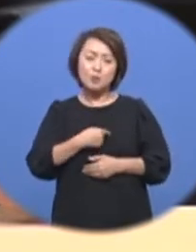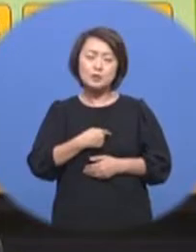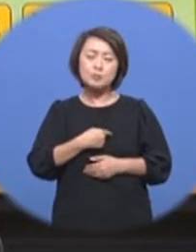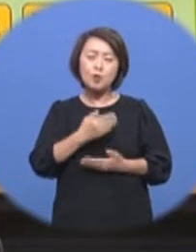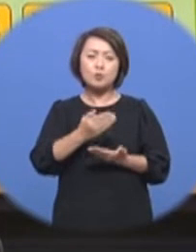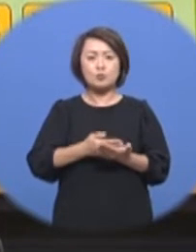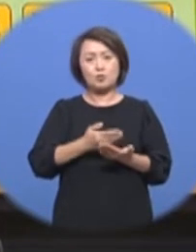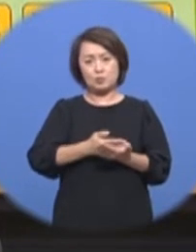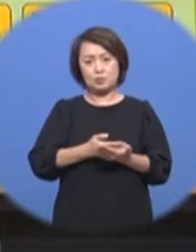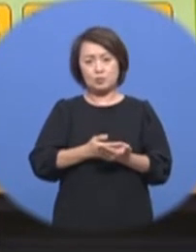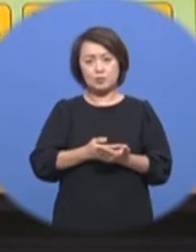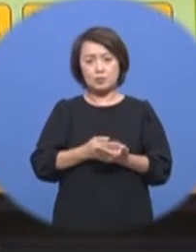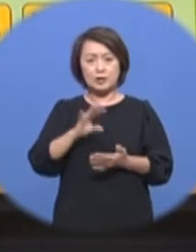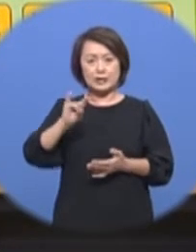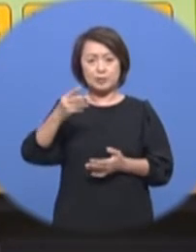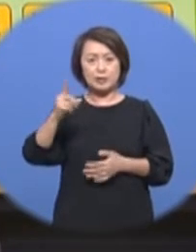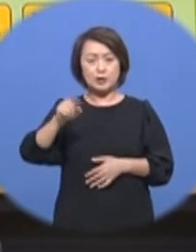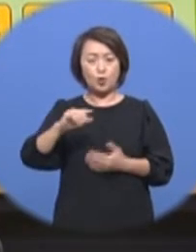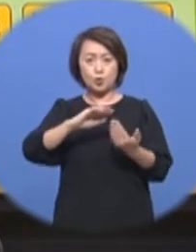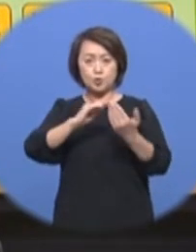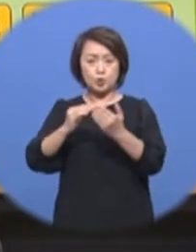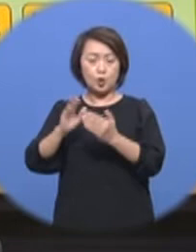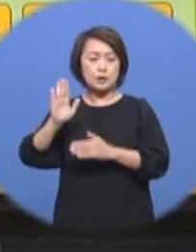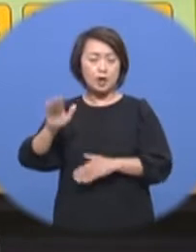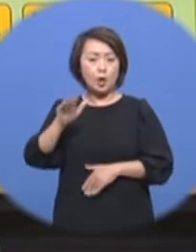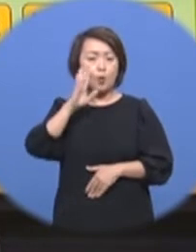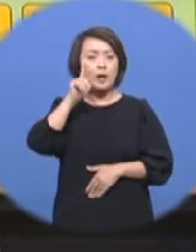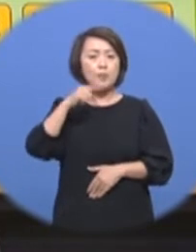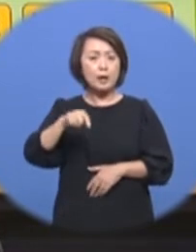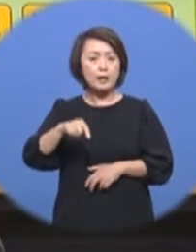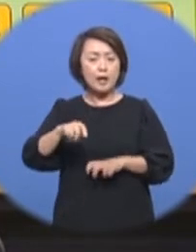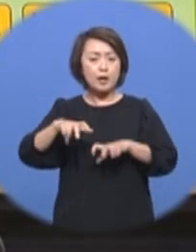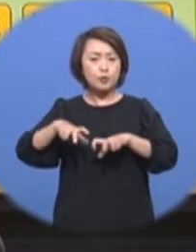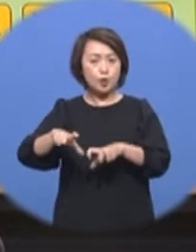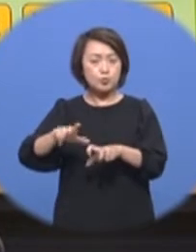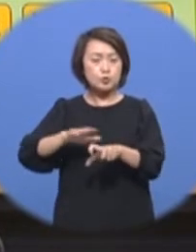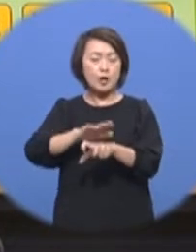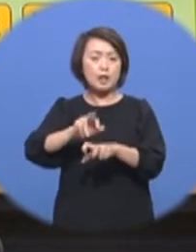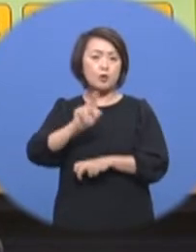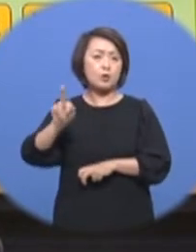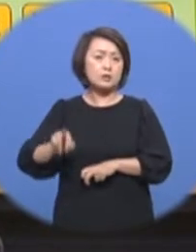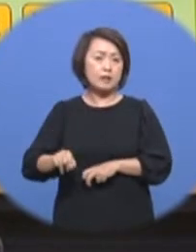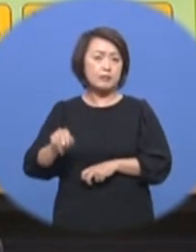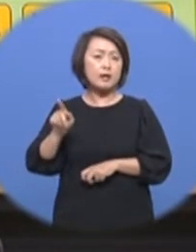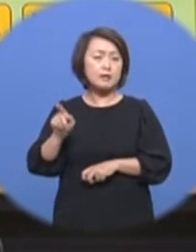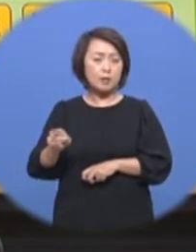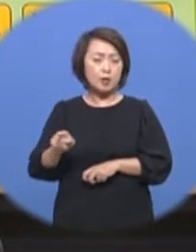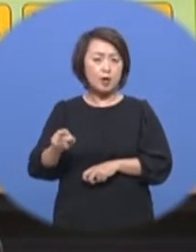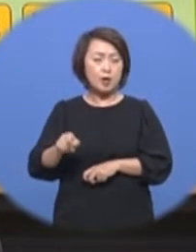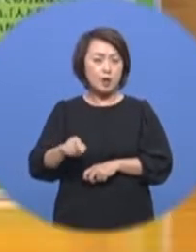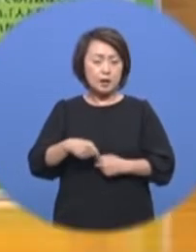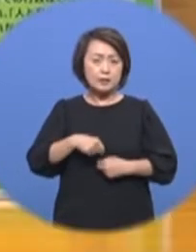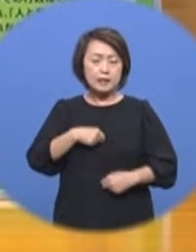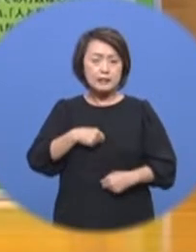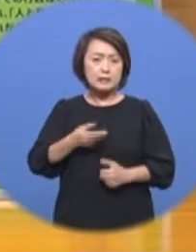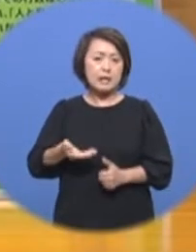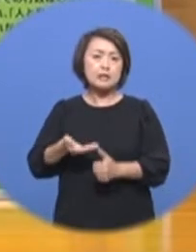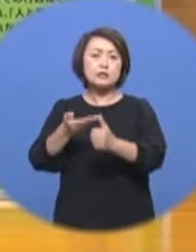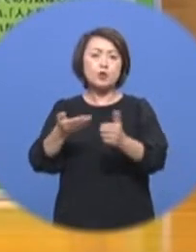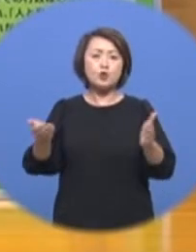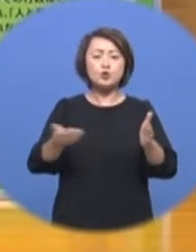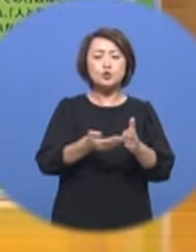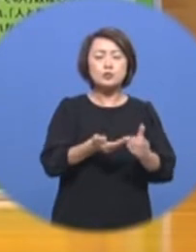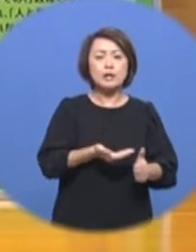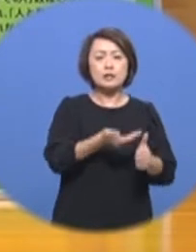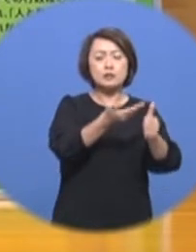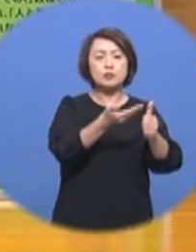います。紀美野町にあります和歌山県動物愛護センターでは、この大切な適正使用と修正使用を